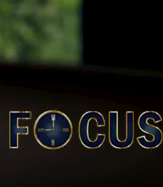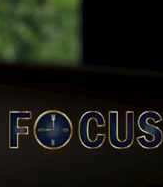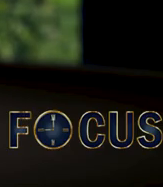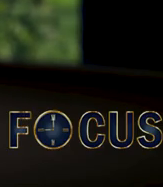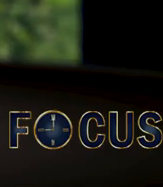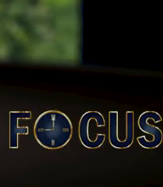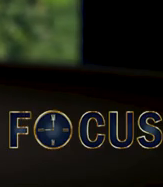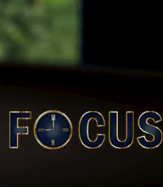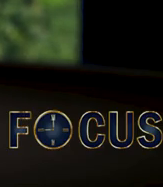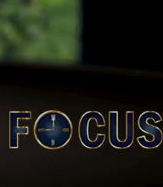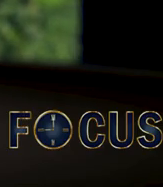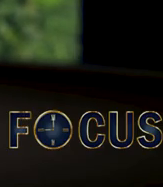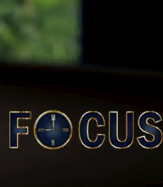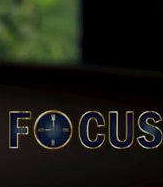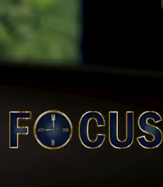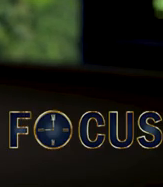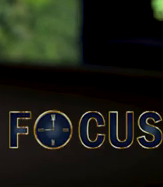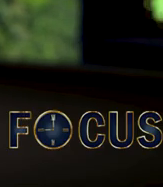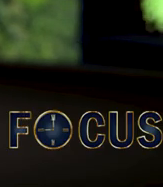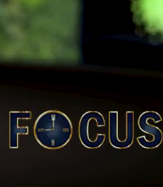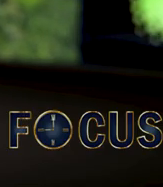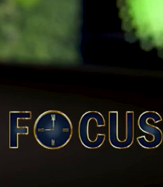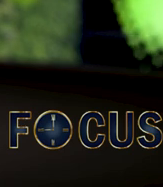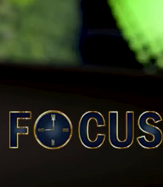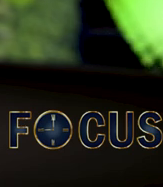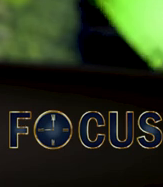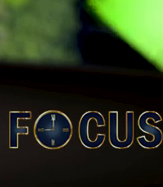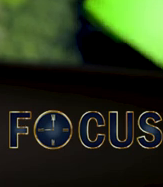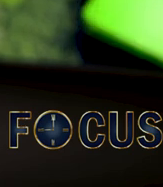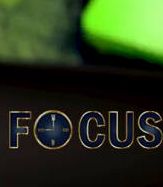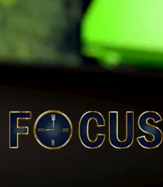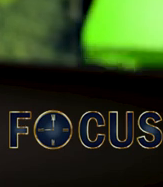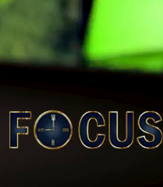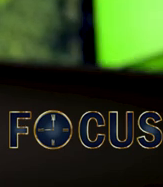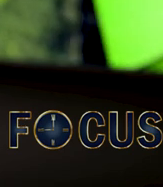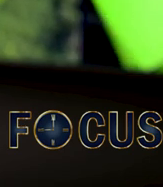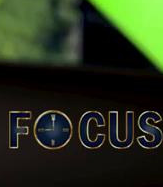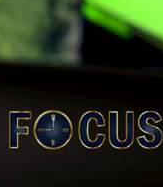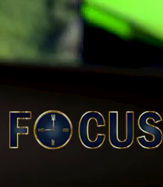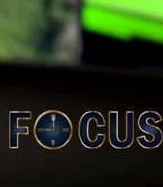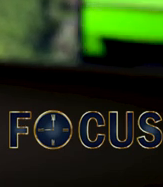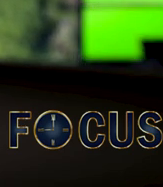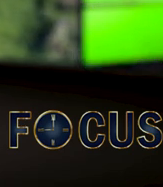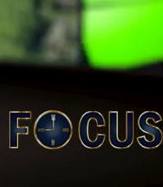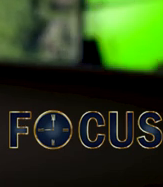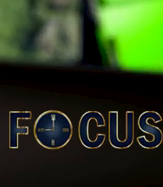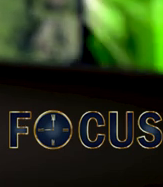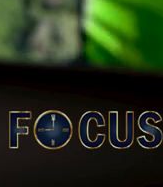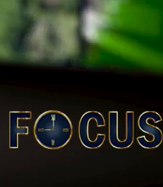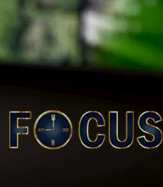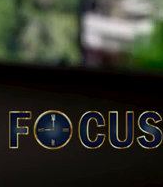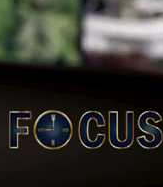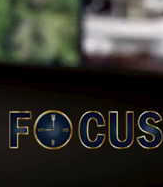De regering beschouwt werknemers en in deze hun vertegenwoordigers als belangrijke en essentiële partners op het traject van